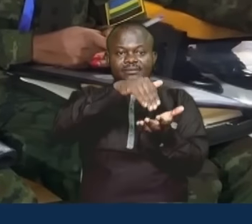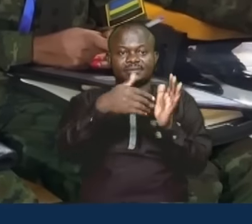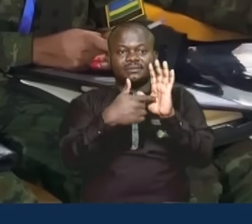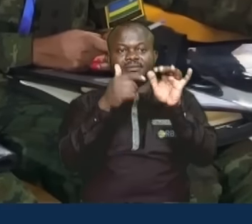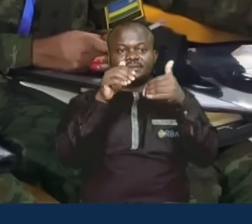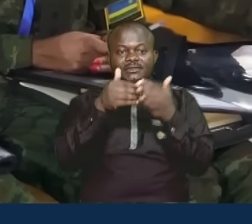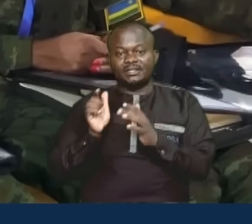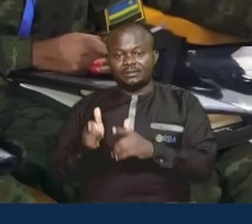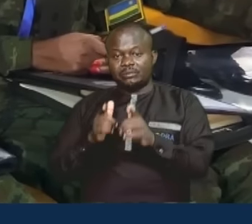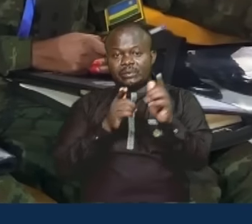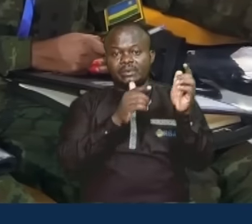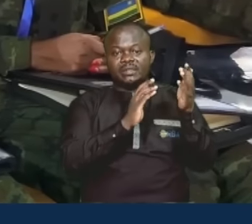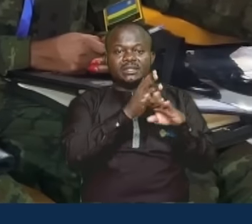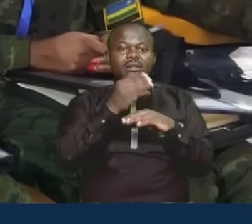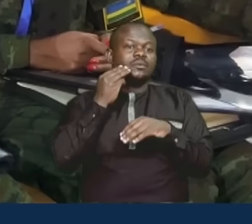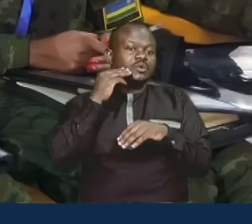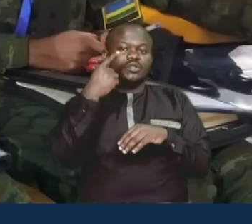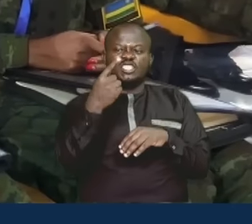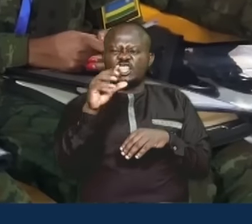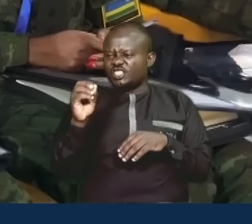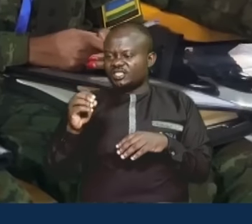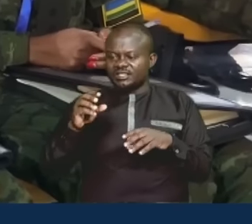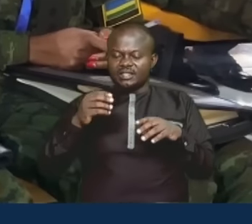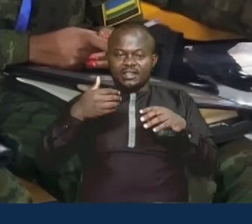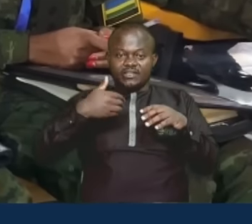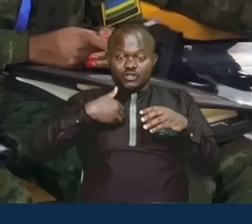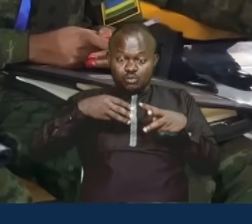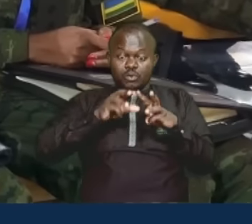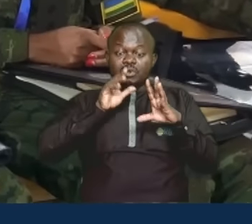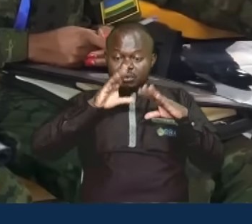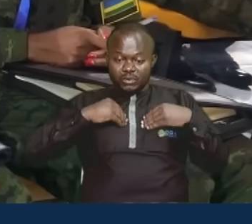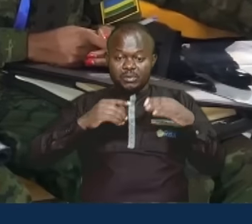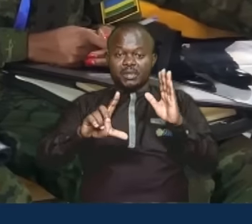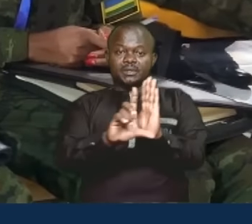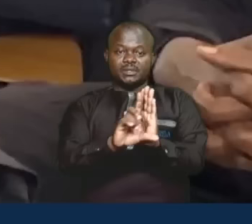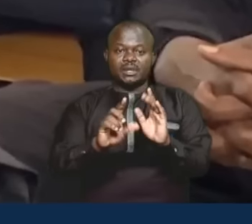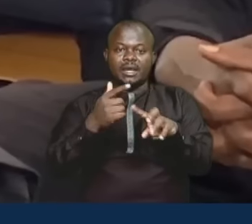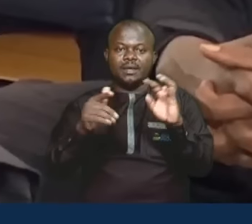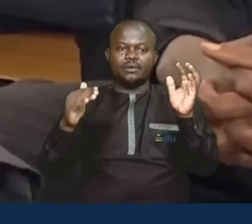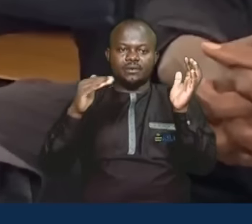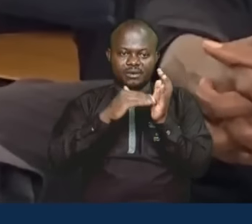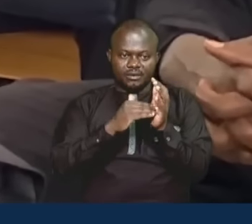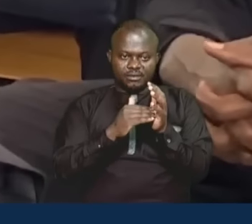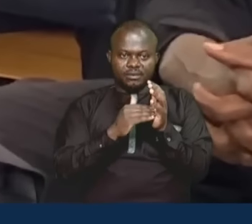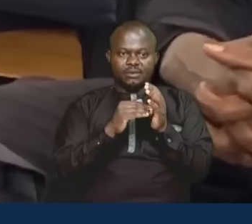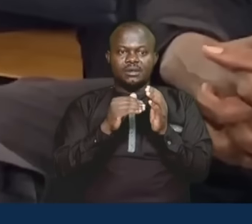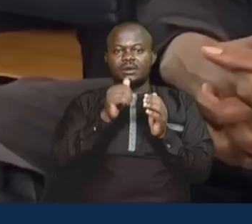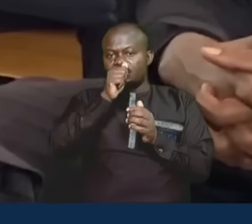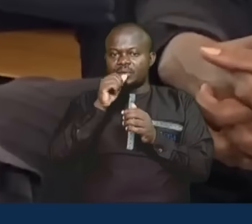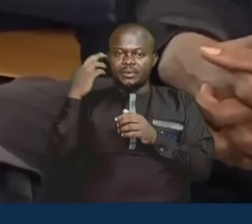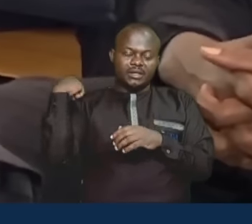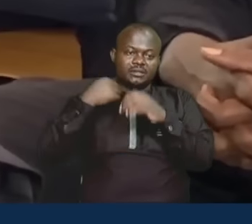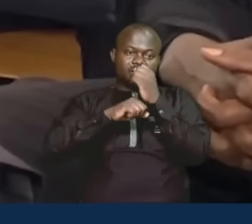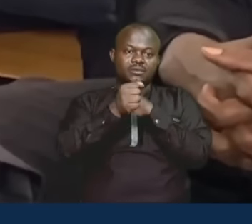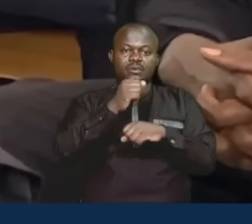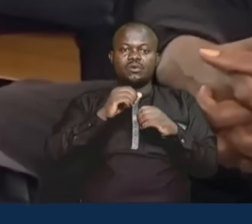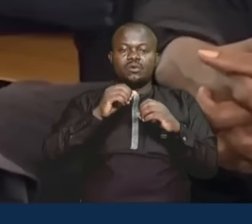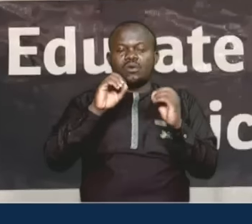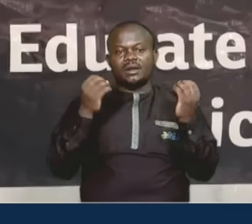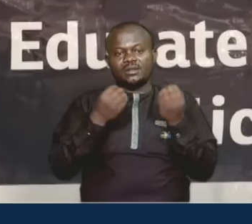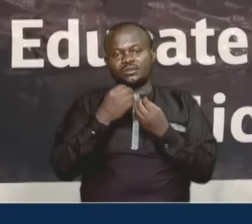hari intwaro zisaga 100,000,000 zitunzwe mu buryo butemewe n'amategeko. Gusa umunyamabanga nshingwabikorwa w'umuryango ushinzwe